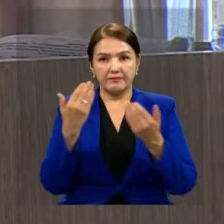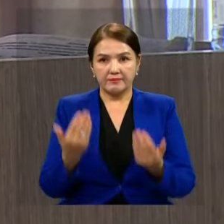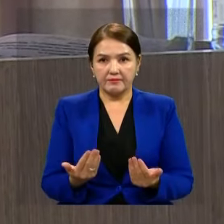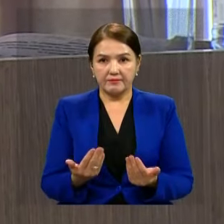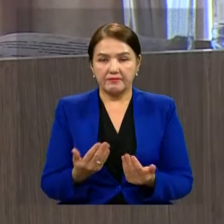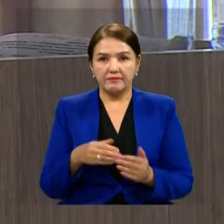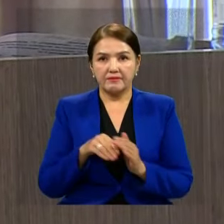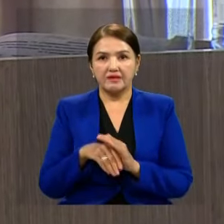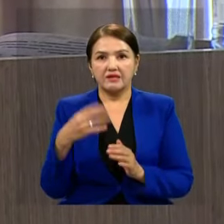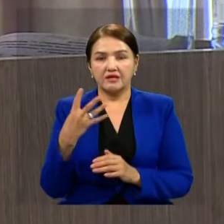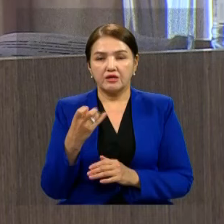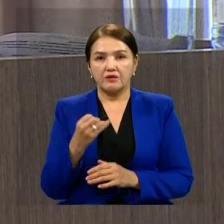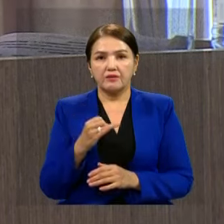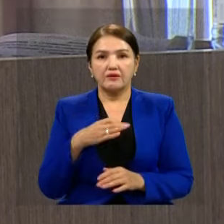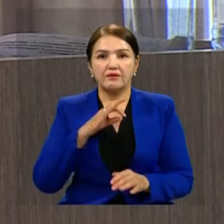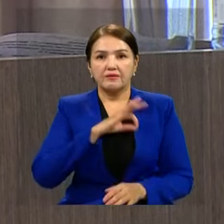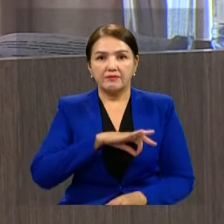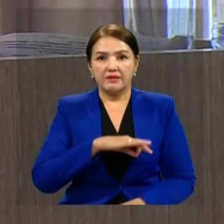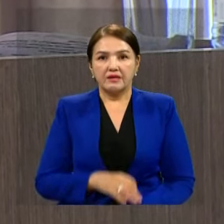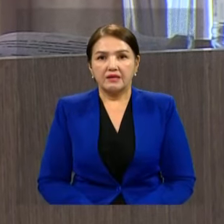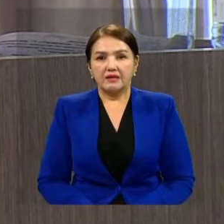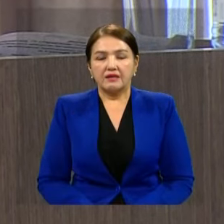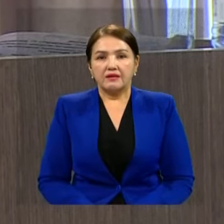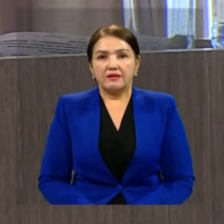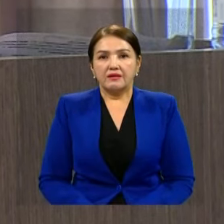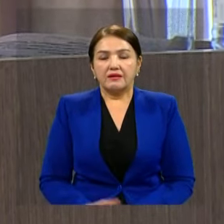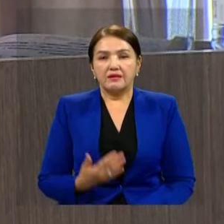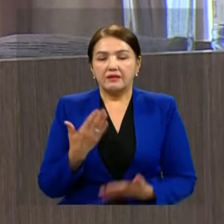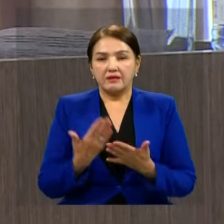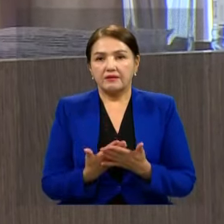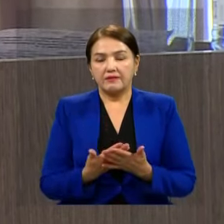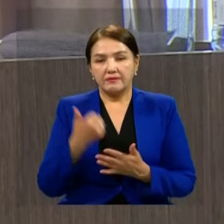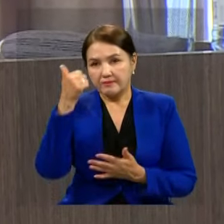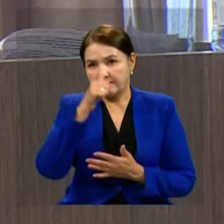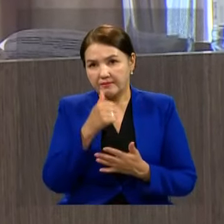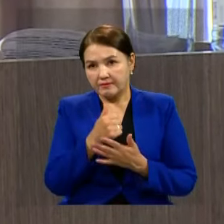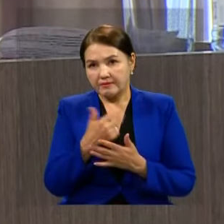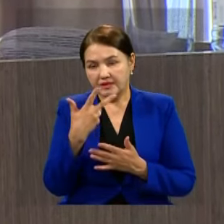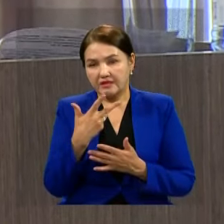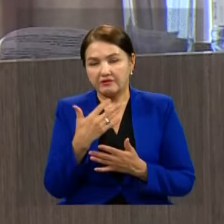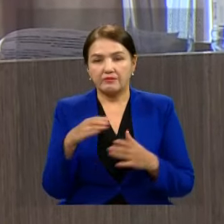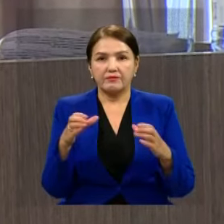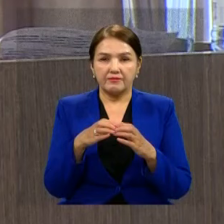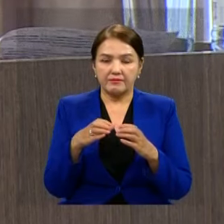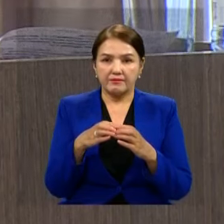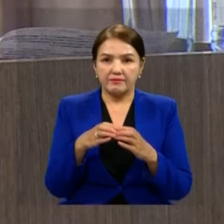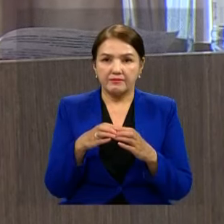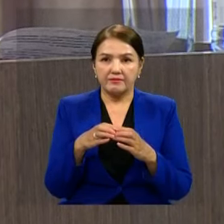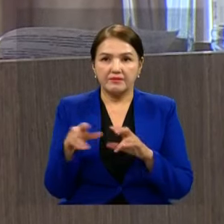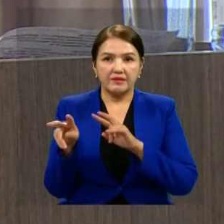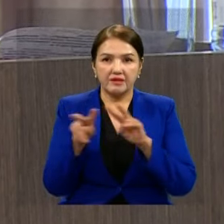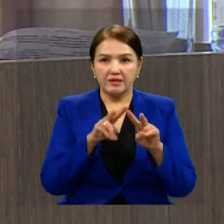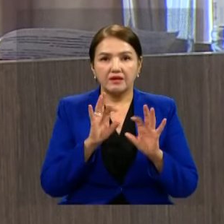день введено 4 объекта в эксплуатацию. На стадии ввода находятся 3 объекта, то есть